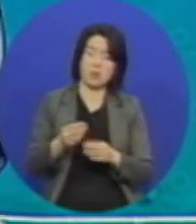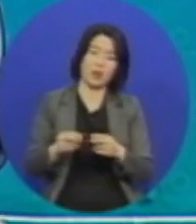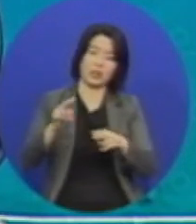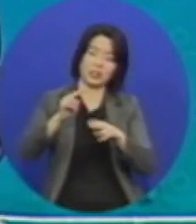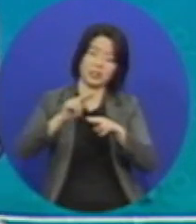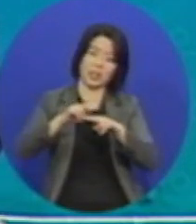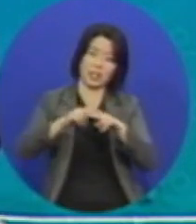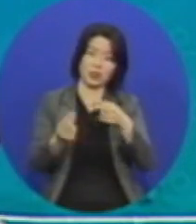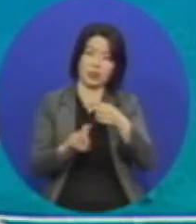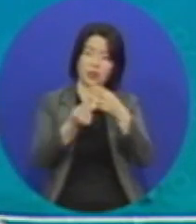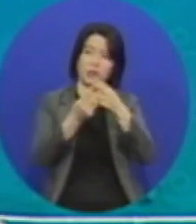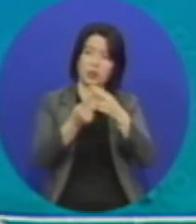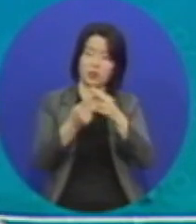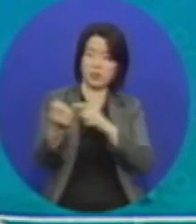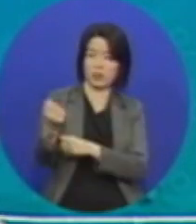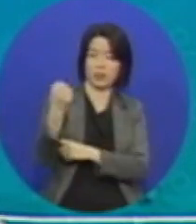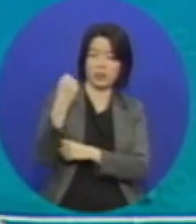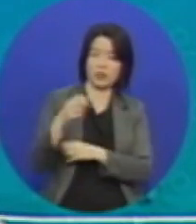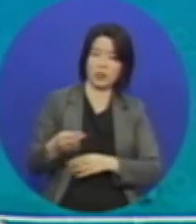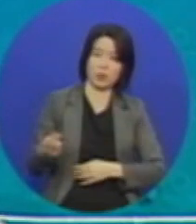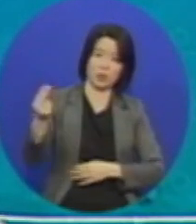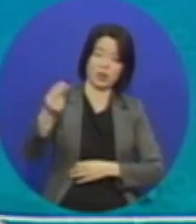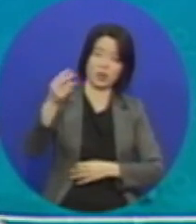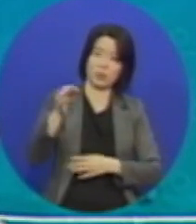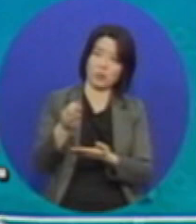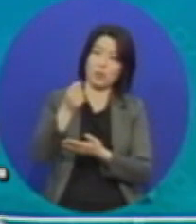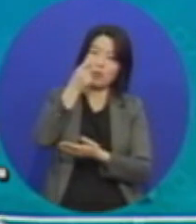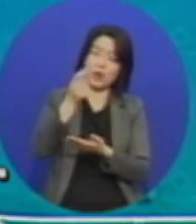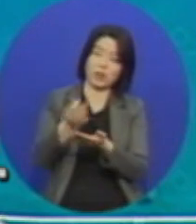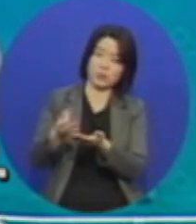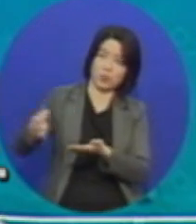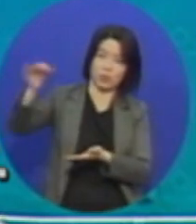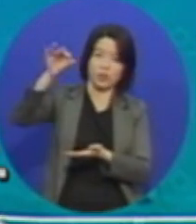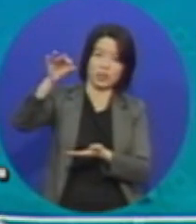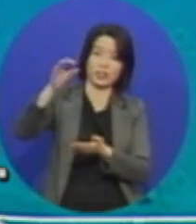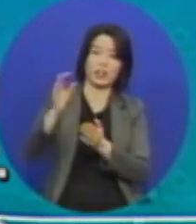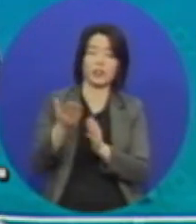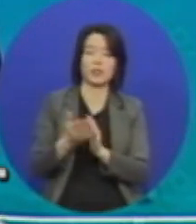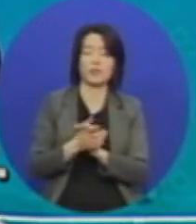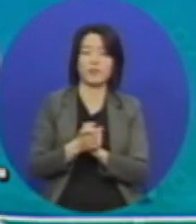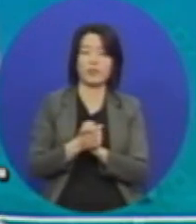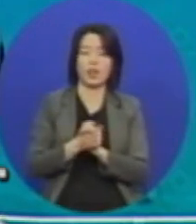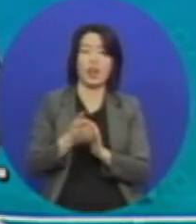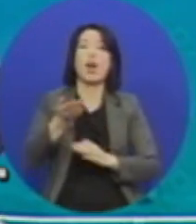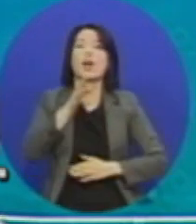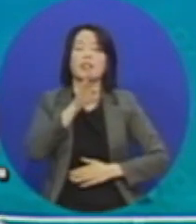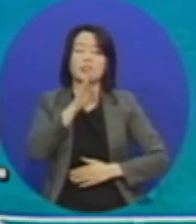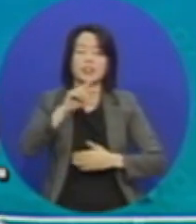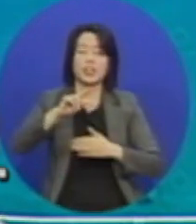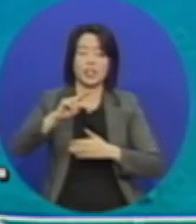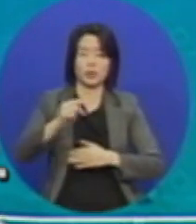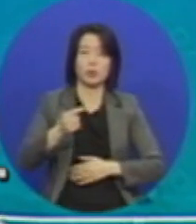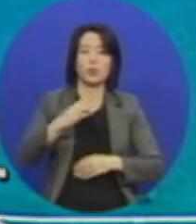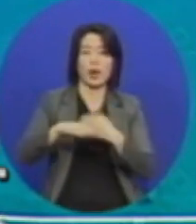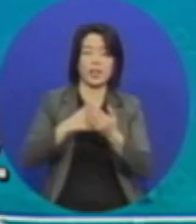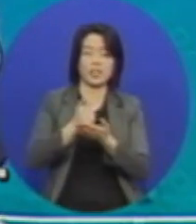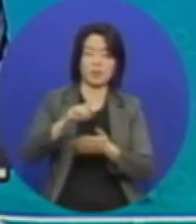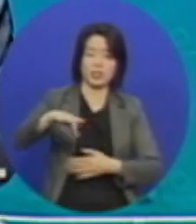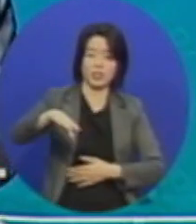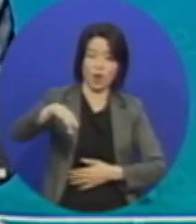경력도 쌓여 지면 그 다음엔 월급도 많아지죠 그래도 하나님은 첫 것을 찾으셨습니다